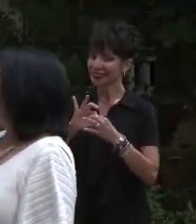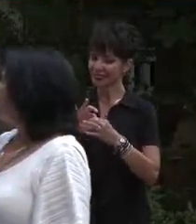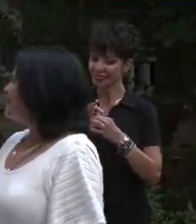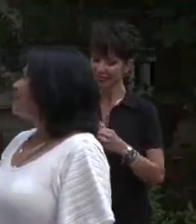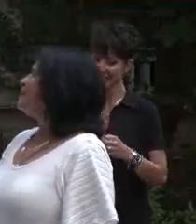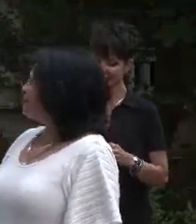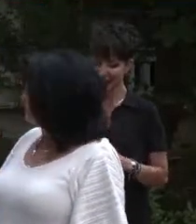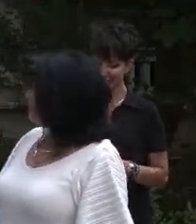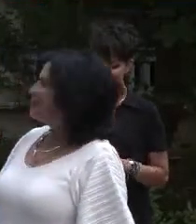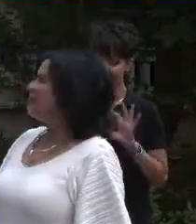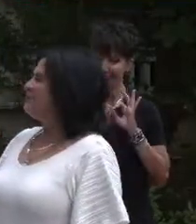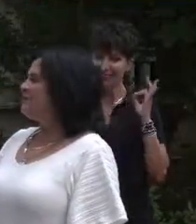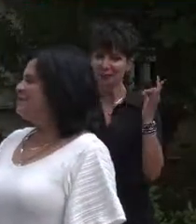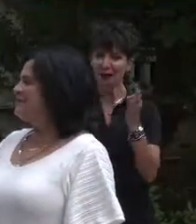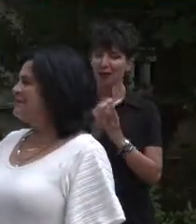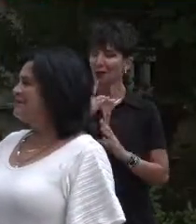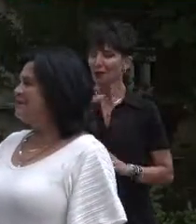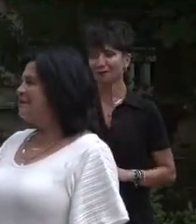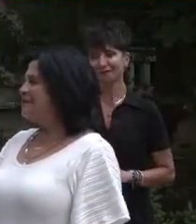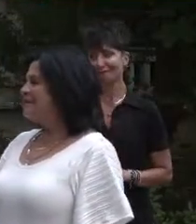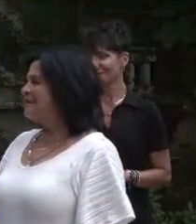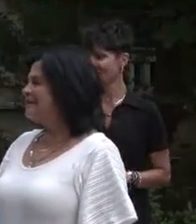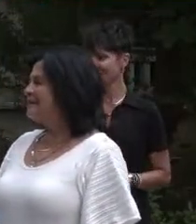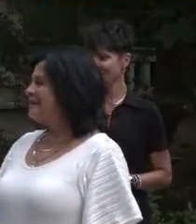με την πατρίδα σας.